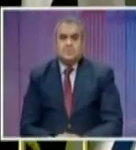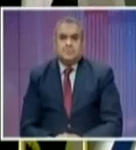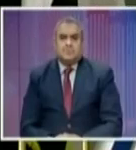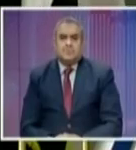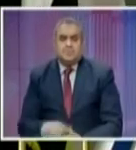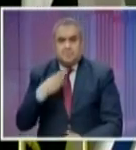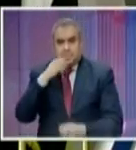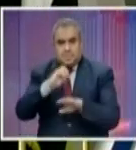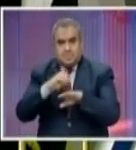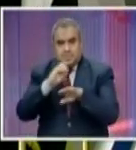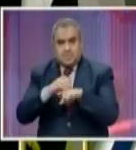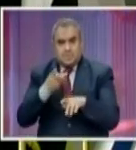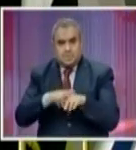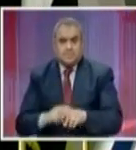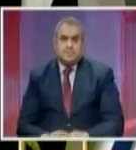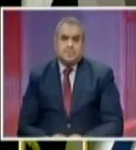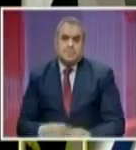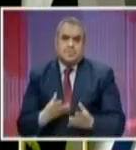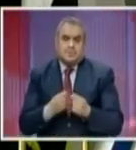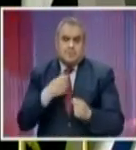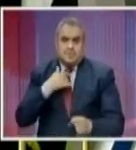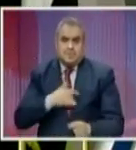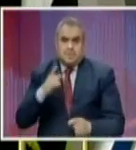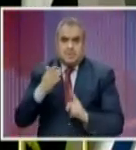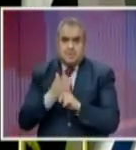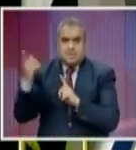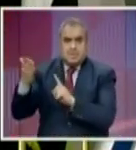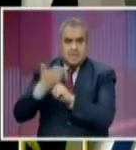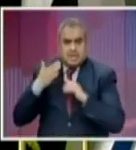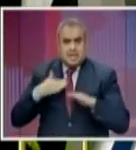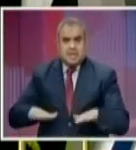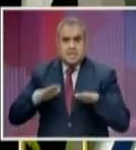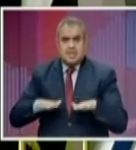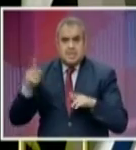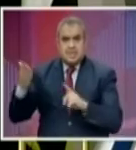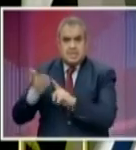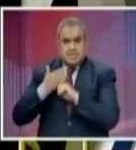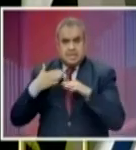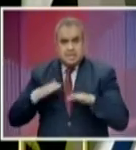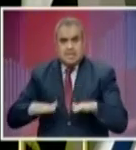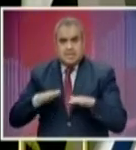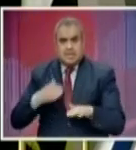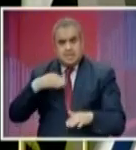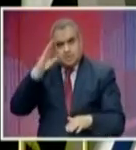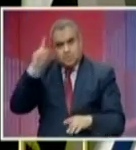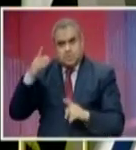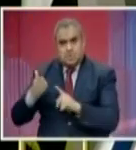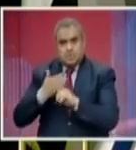عايز اقول اكتر حاجة ديك امل في حياة انك تعيش بالذات من نفسك،